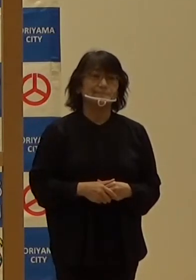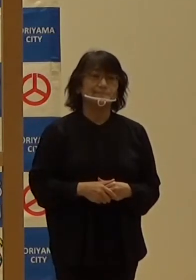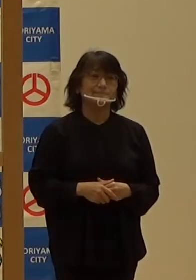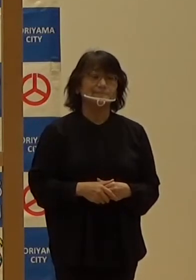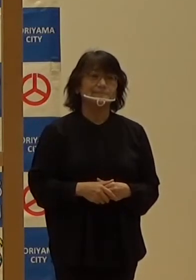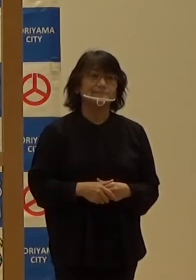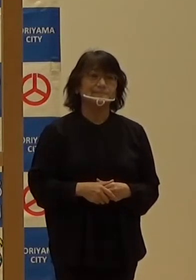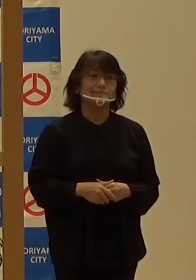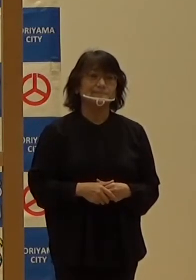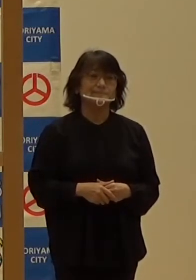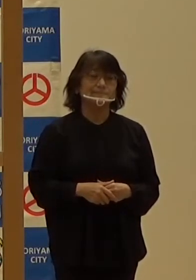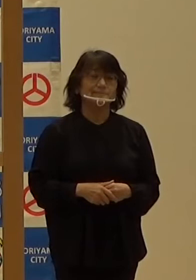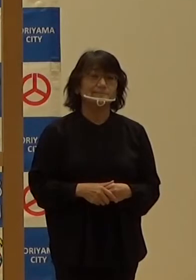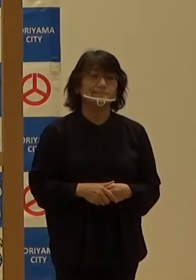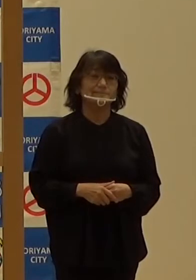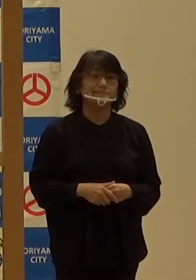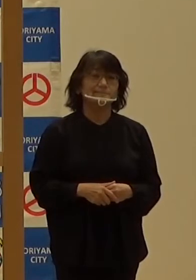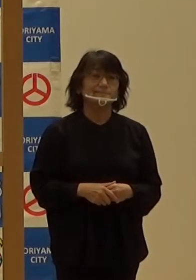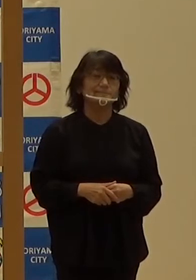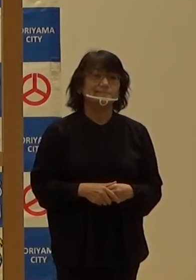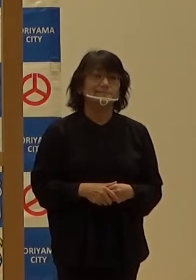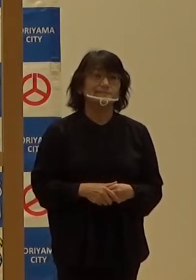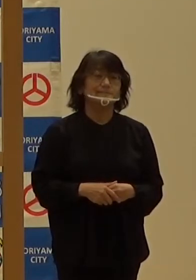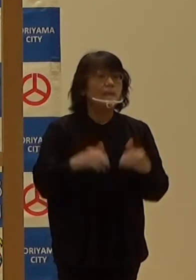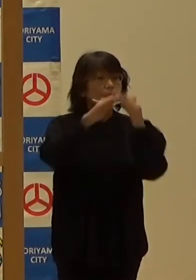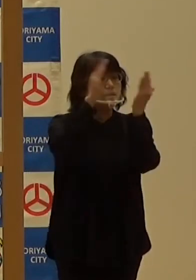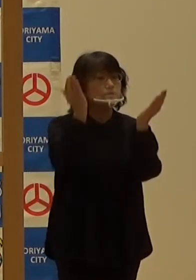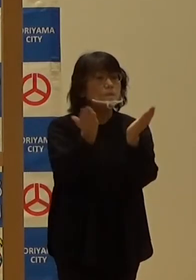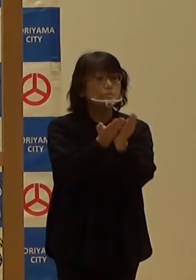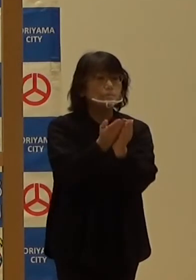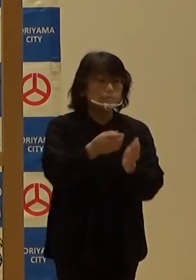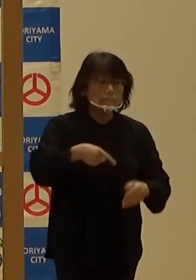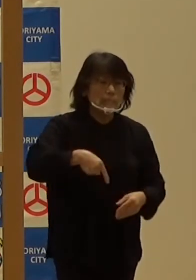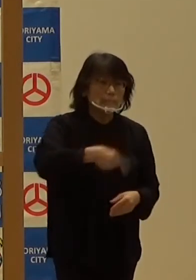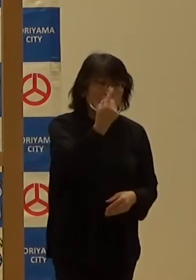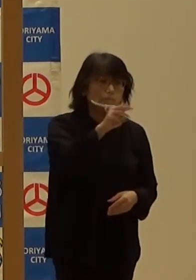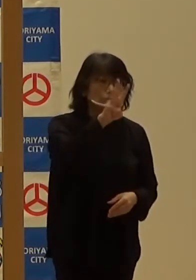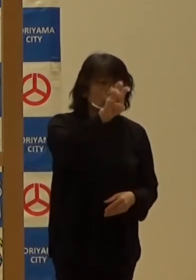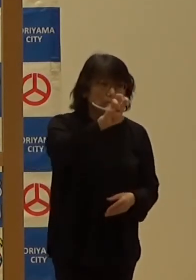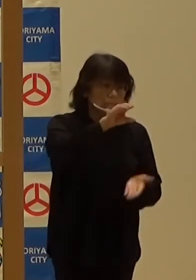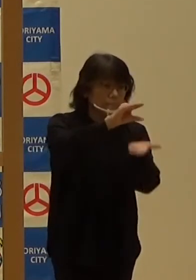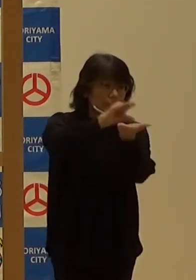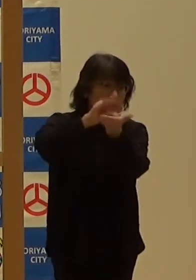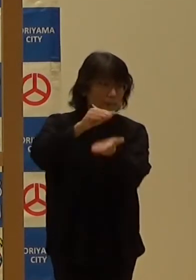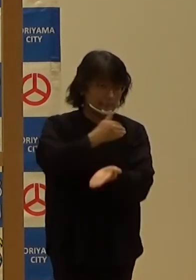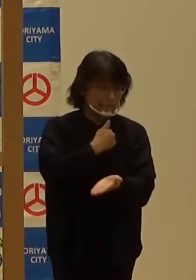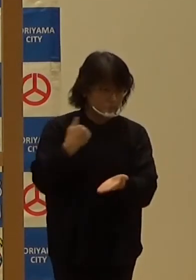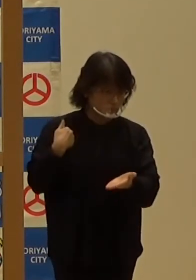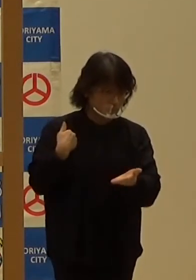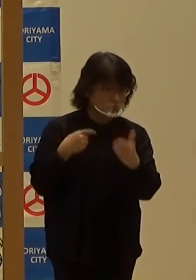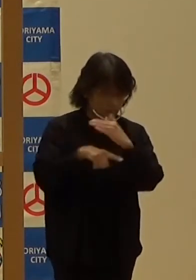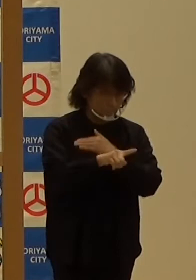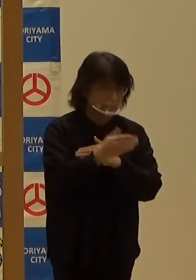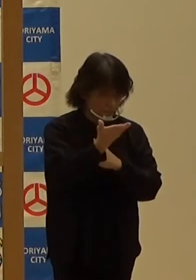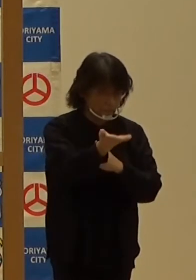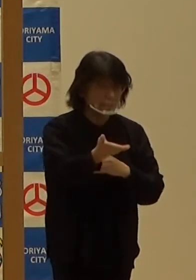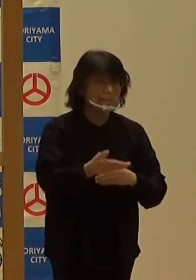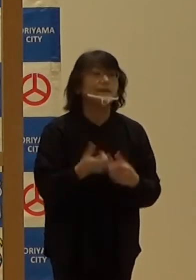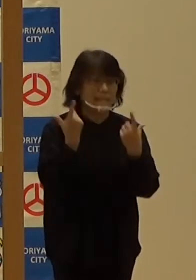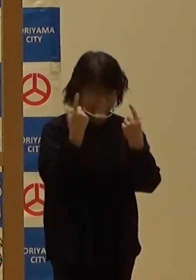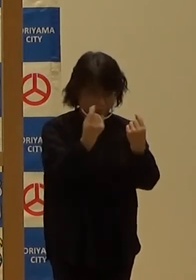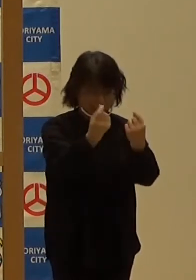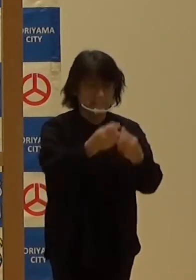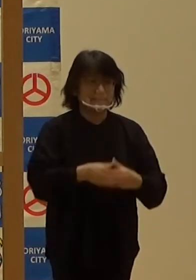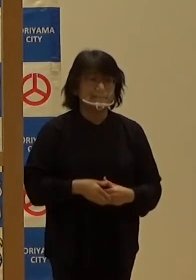。 じゃあ全部で130台ぐらいになるという。あとこれも細かいです